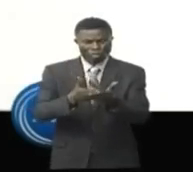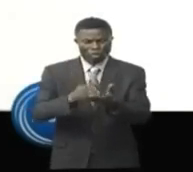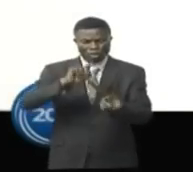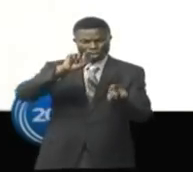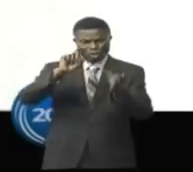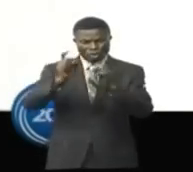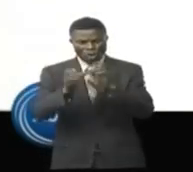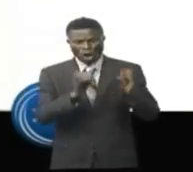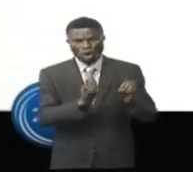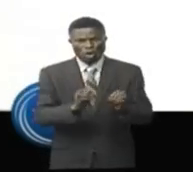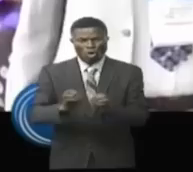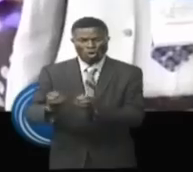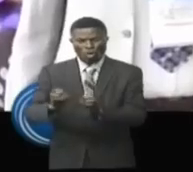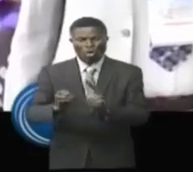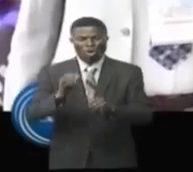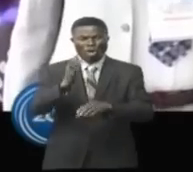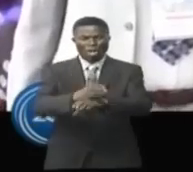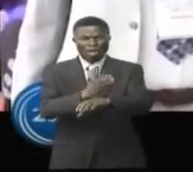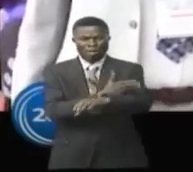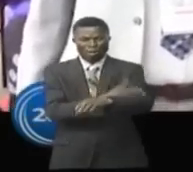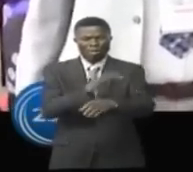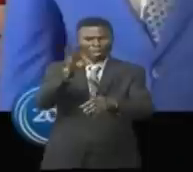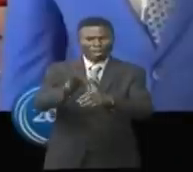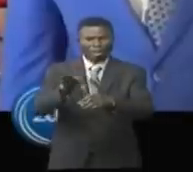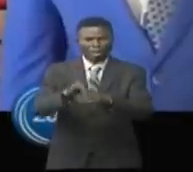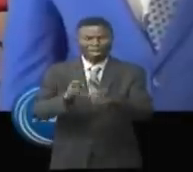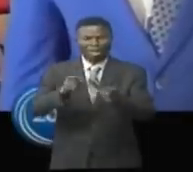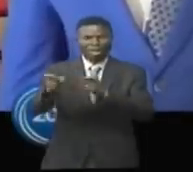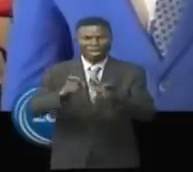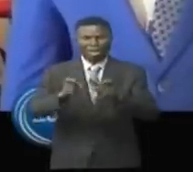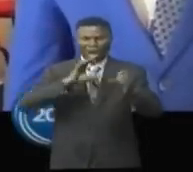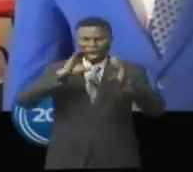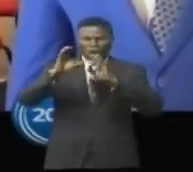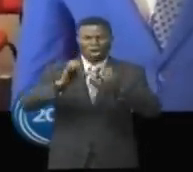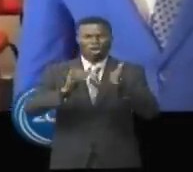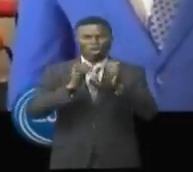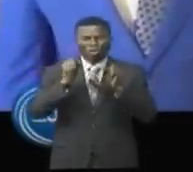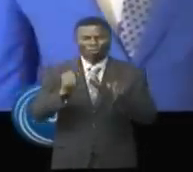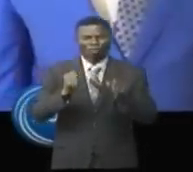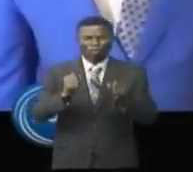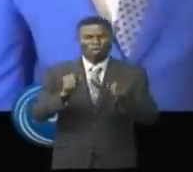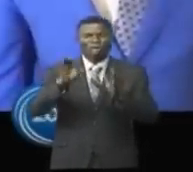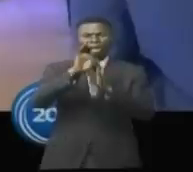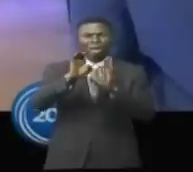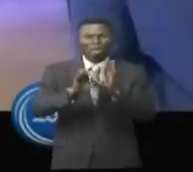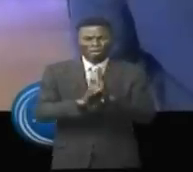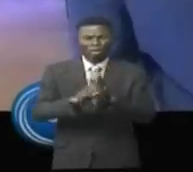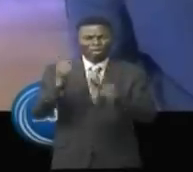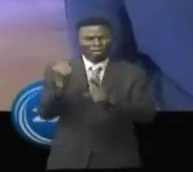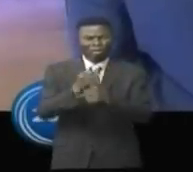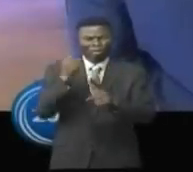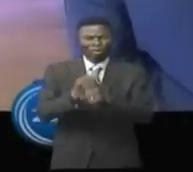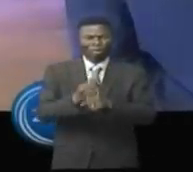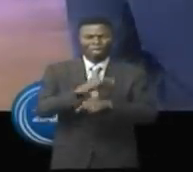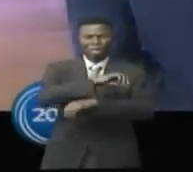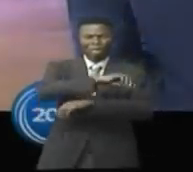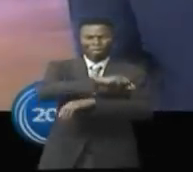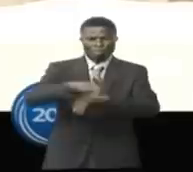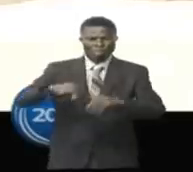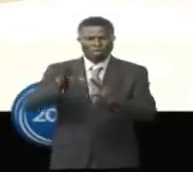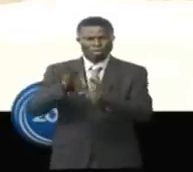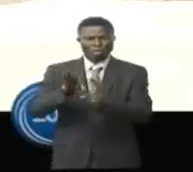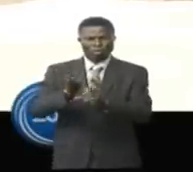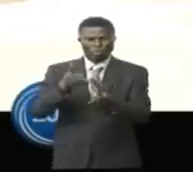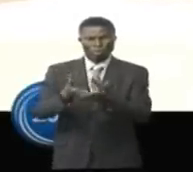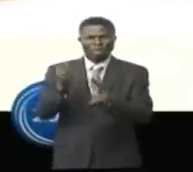d'améliorer l'organisation des processus électoraux par une gestion de la communication institutionnelle et opérationnelle de la centrale électorale.